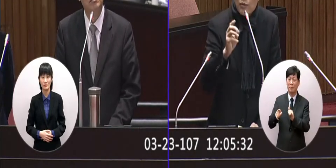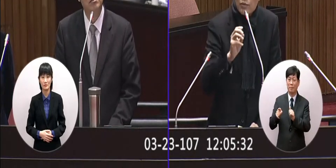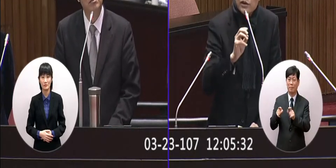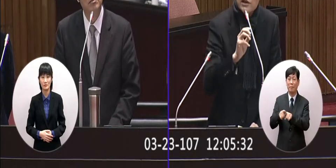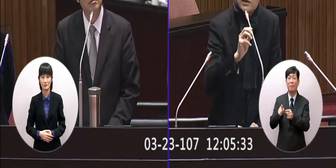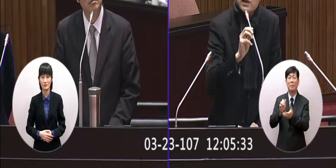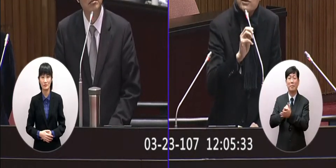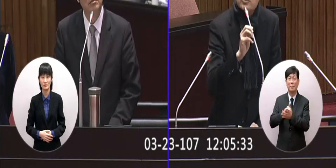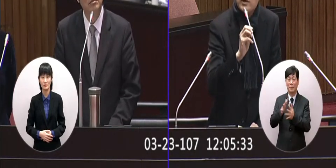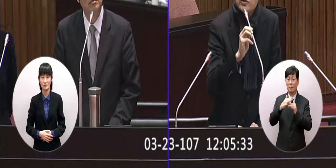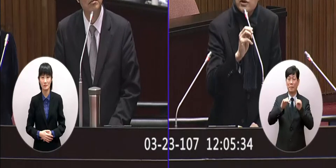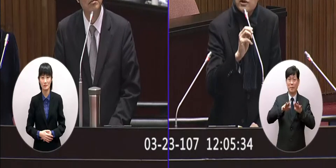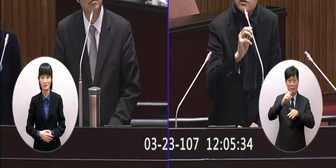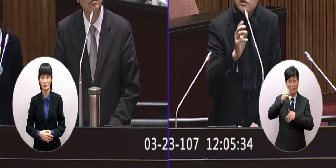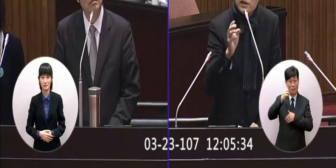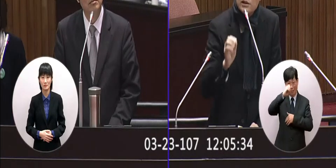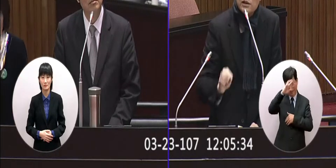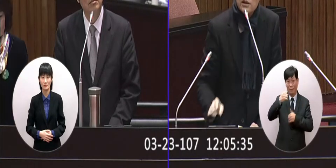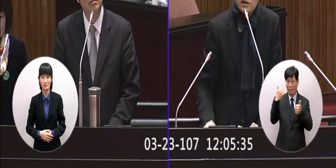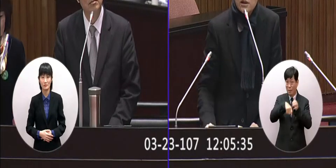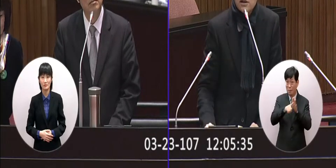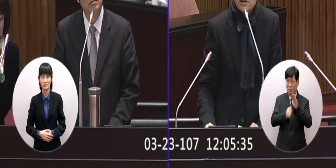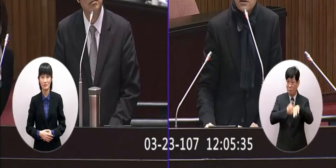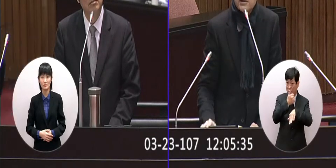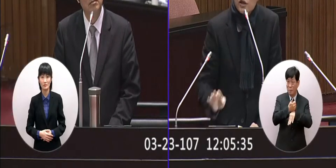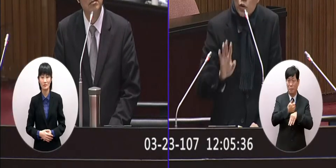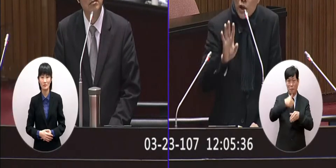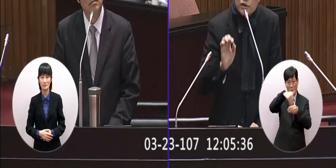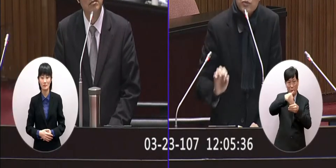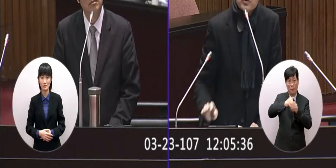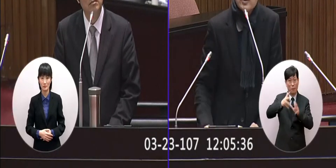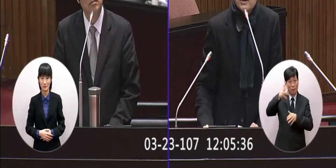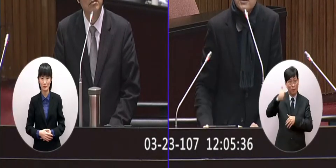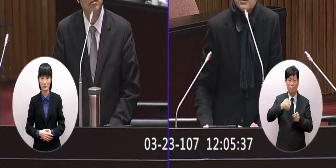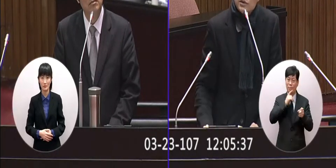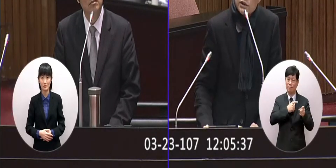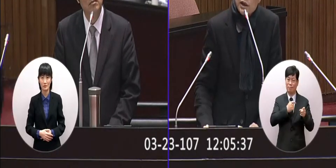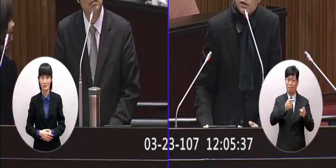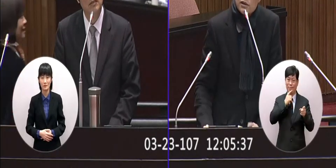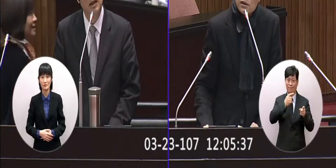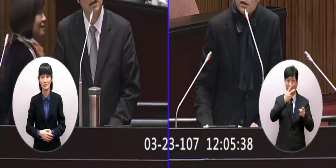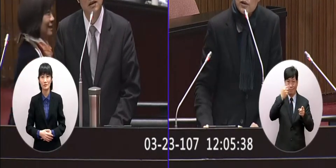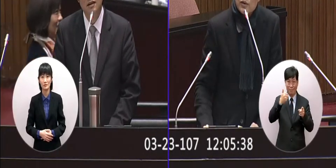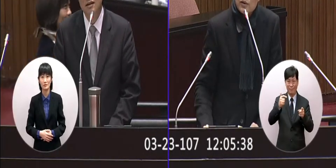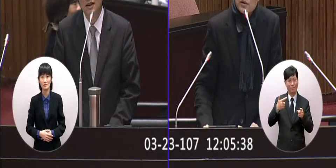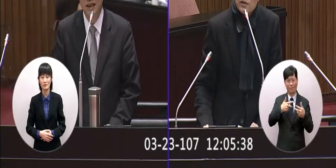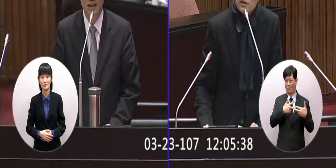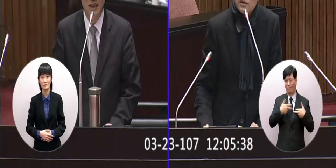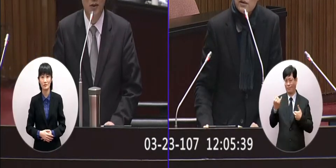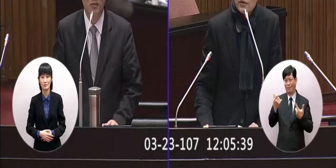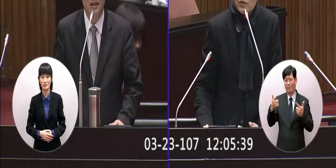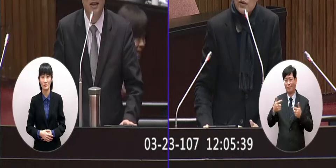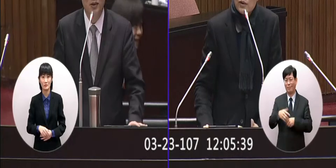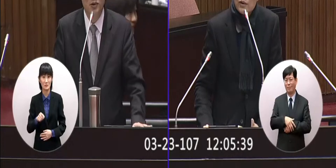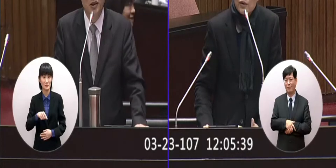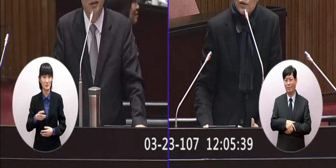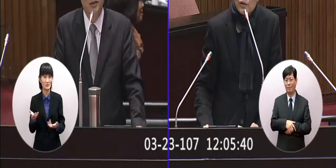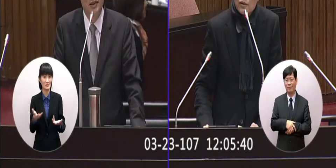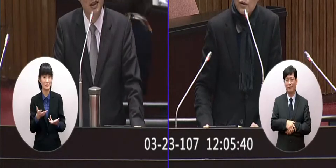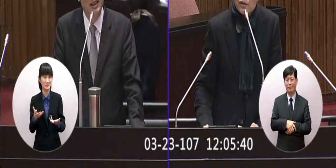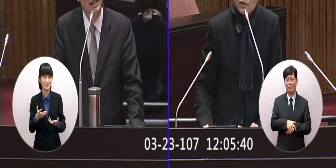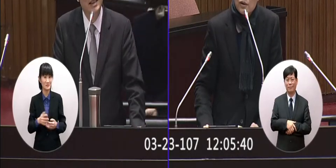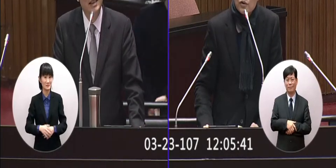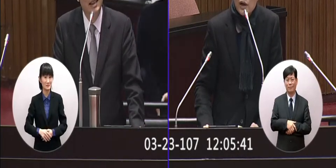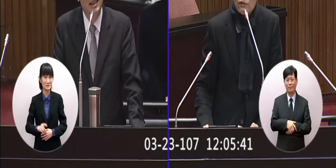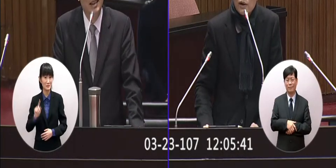说代表民进党下次出来选的就是赖清德了，蔡英文好像不选了，是不是这样子？ 这个你恐怕是空穴